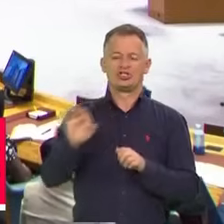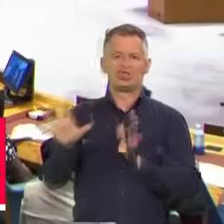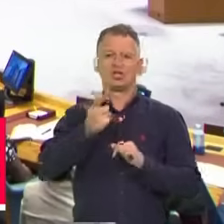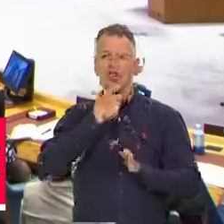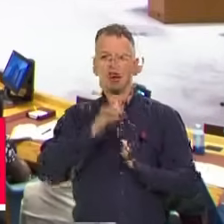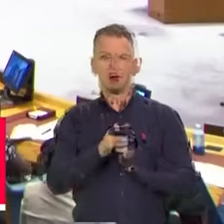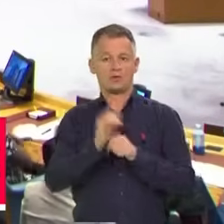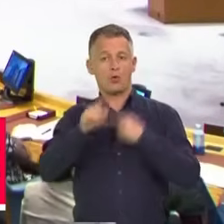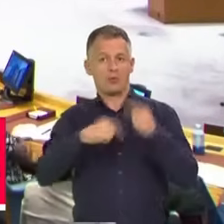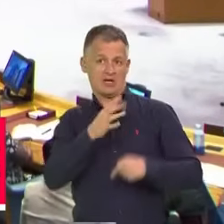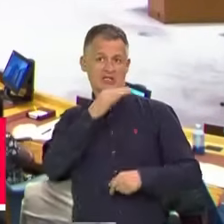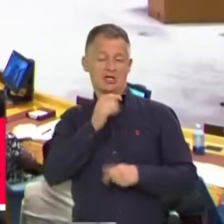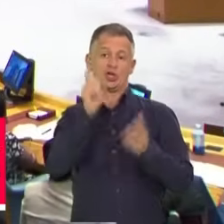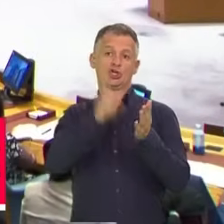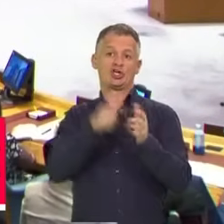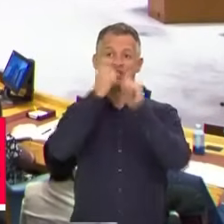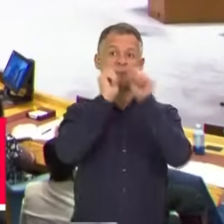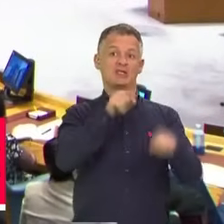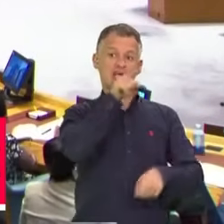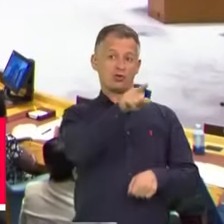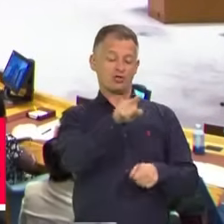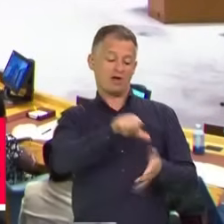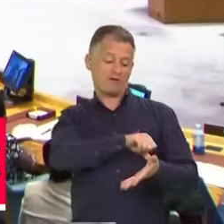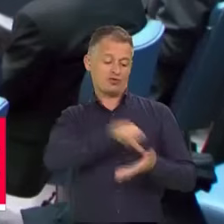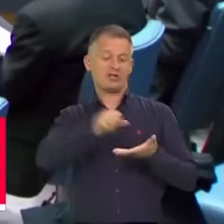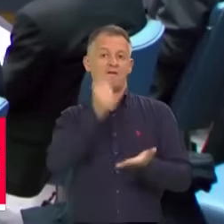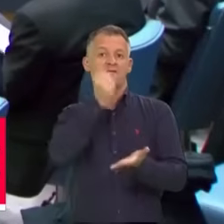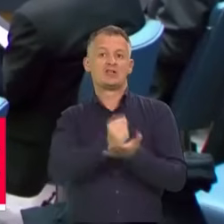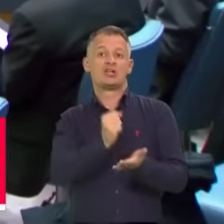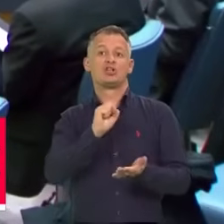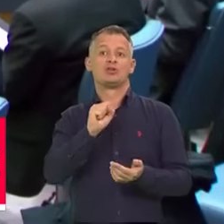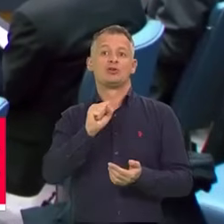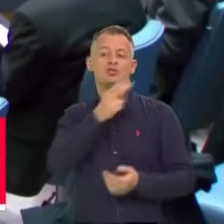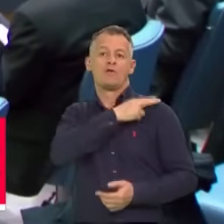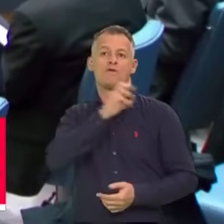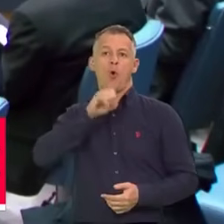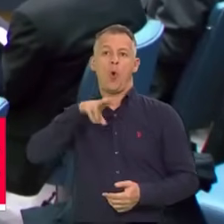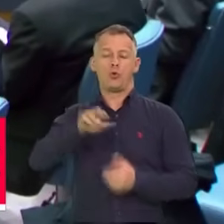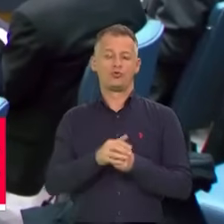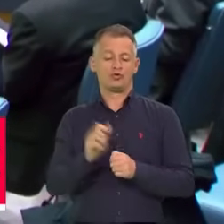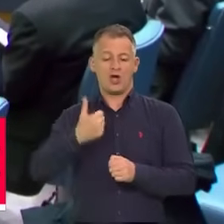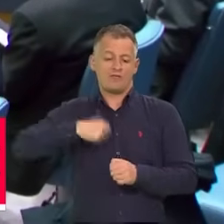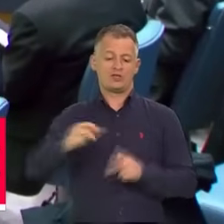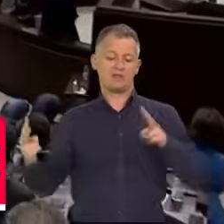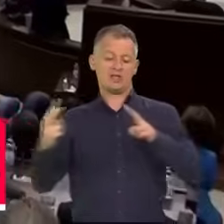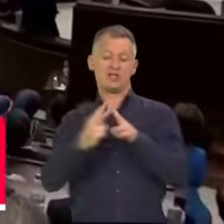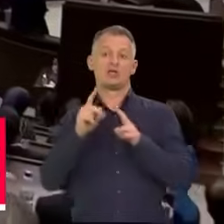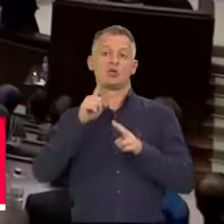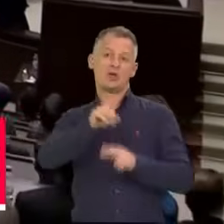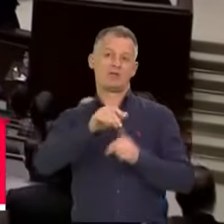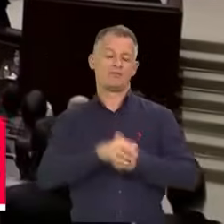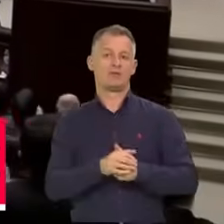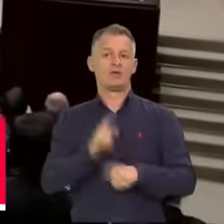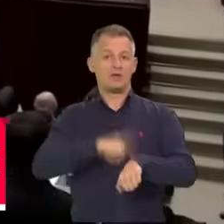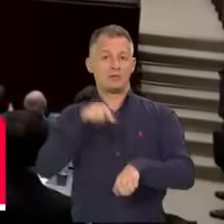occupation. Ca urmare, Israelul i-a cerut demisia și a refuzat viza șefului ONU, iar ministrul israelian de externe a refuzat să se întâlnească cu Guterres. În